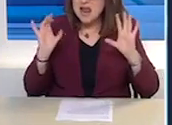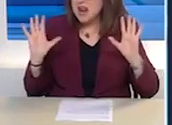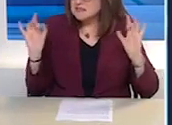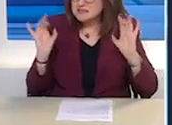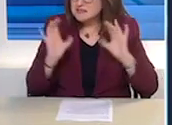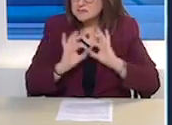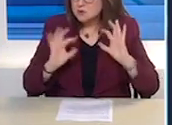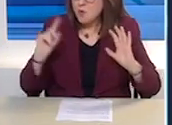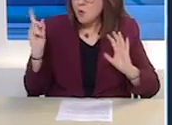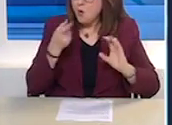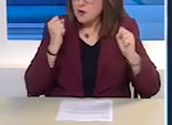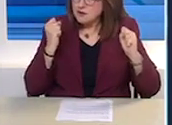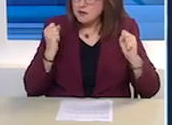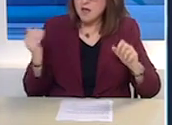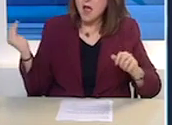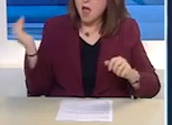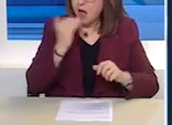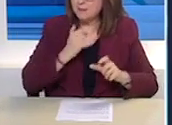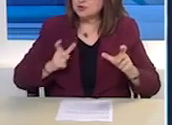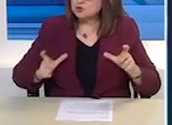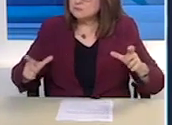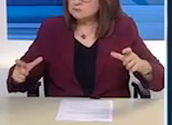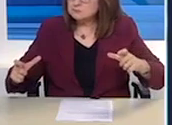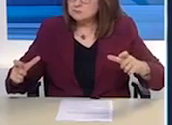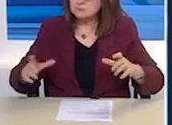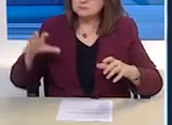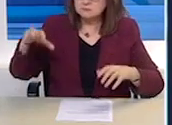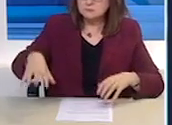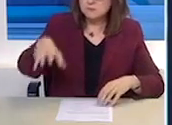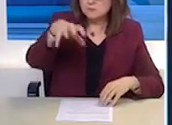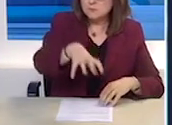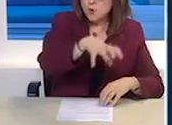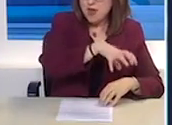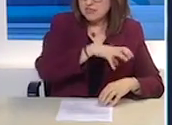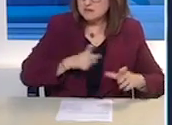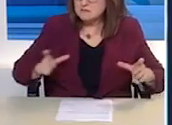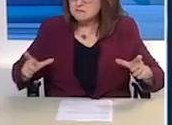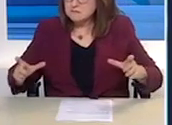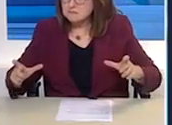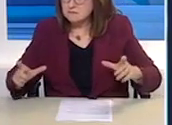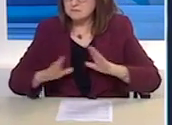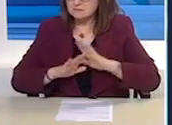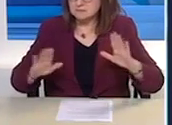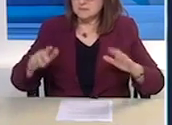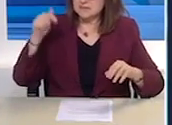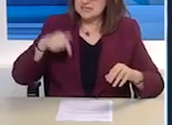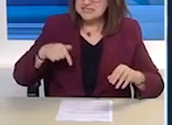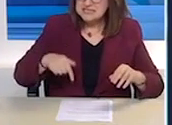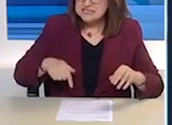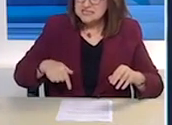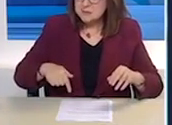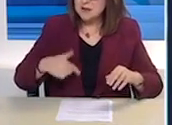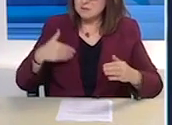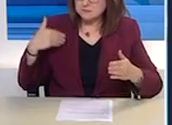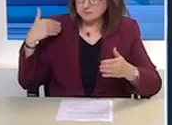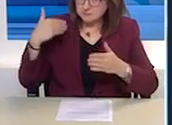κρούσματα, ο πλήρης αποκλεισμός υγειονομικά των μονάδων που βρίσκονται στα νησιά. Ως αποτέλεσμα, σήμερα στα κήτη των νησιών μας